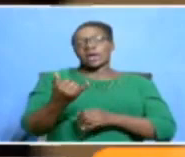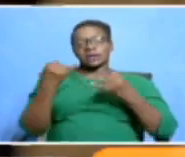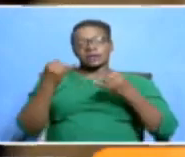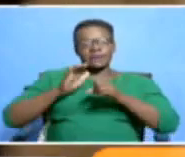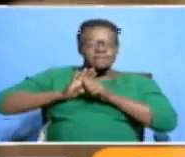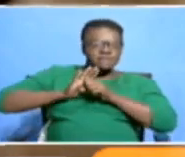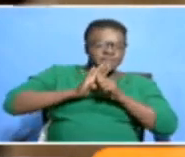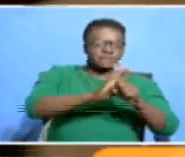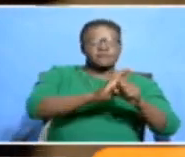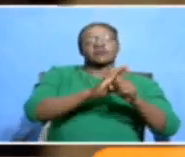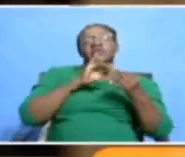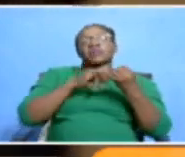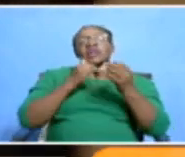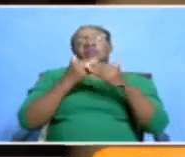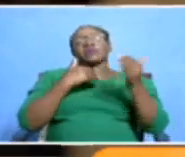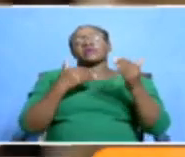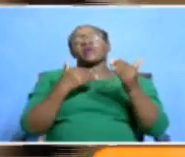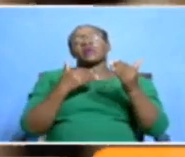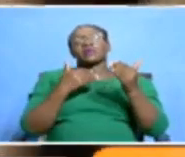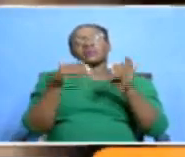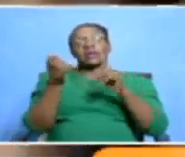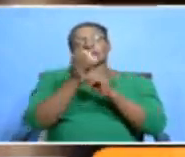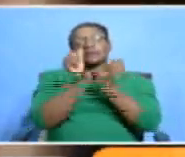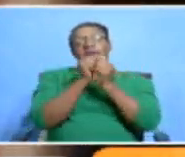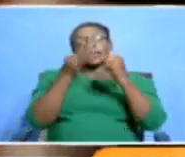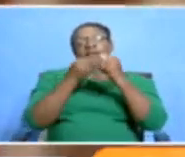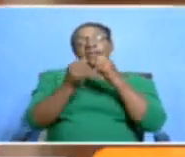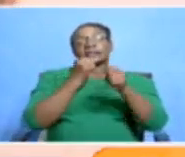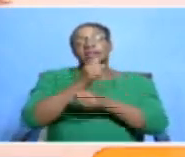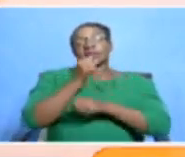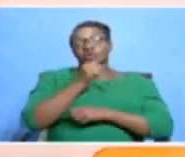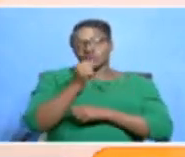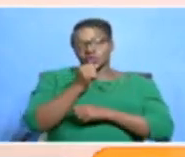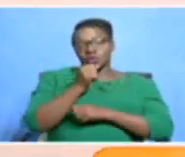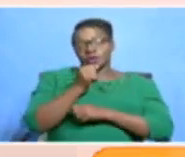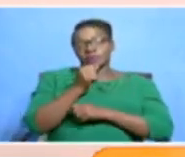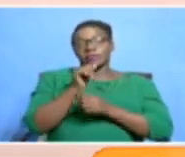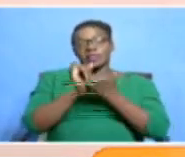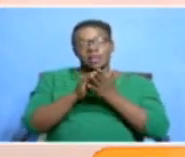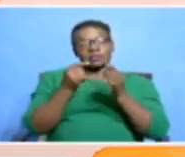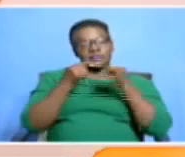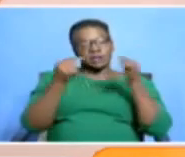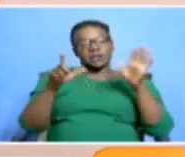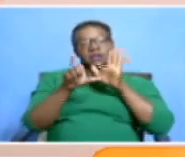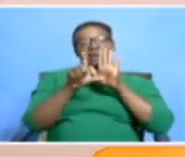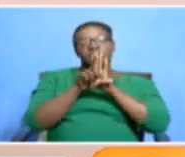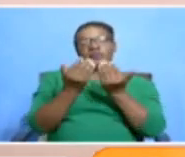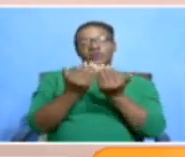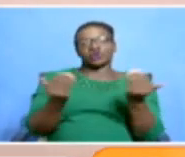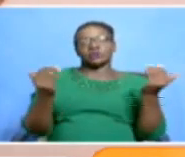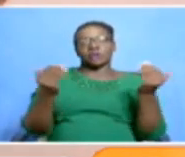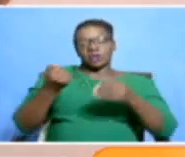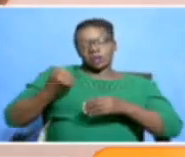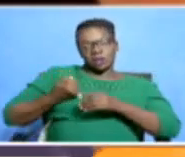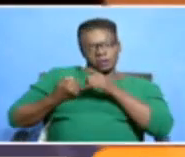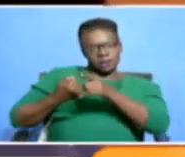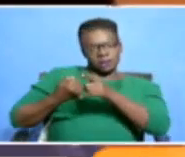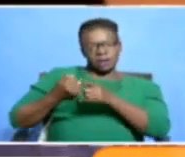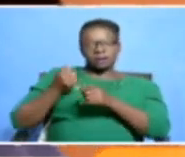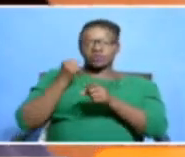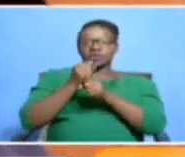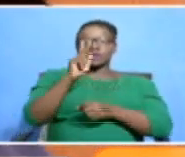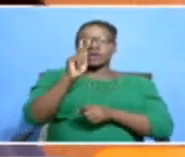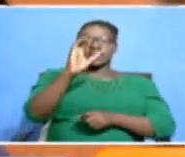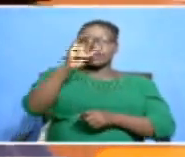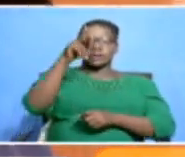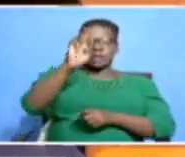kabla hayatimu miaka ama hajatimu miaka 18 ambapo ni kinyume na sheria za watoto. Mchana huyo ambaye alifanya mtihani wa